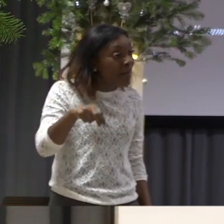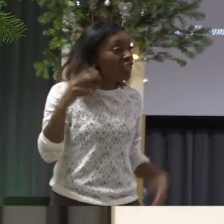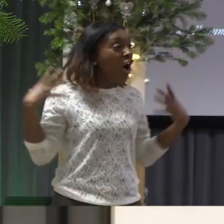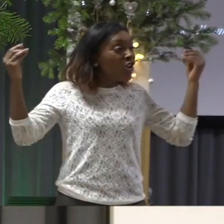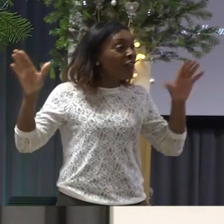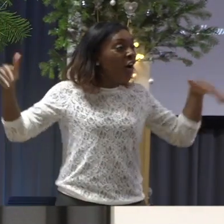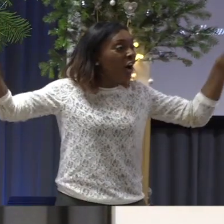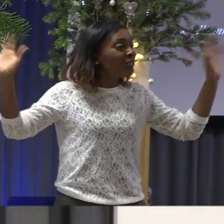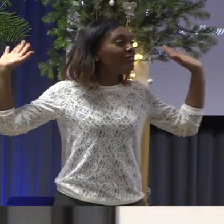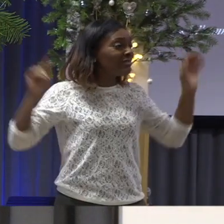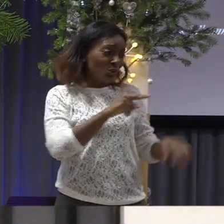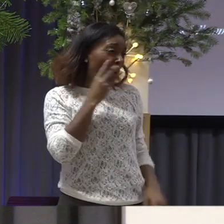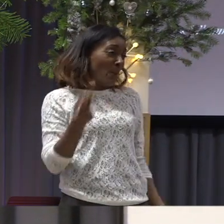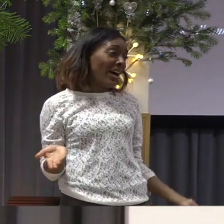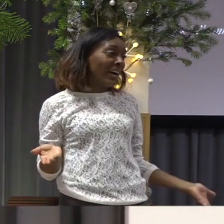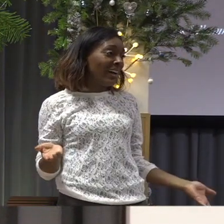Sois humain.